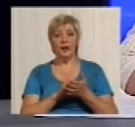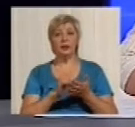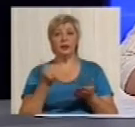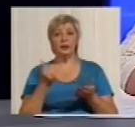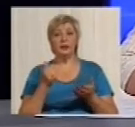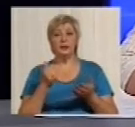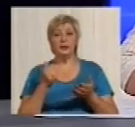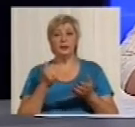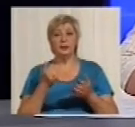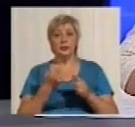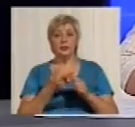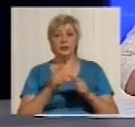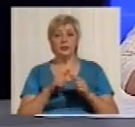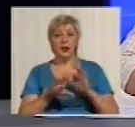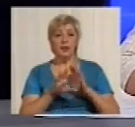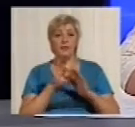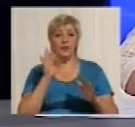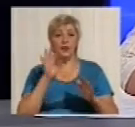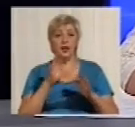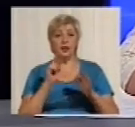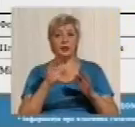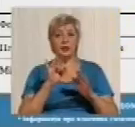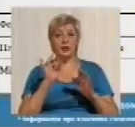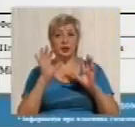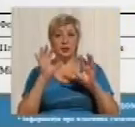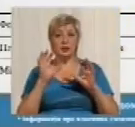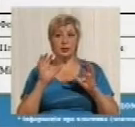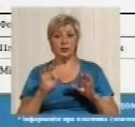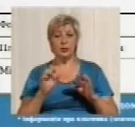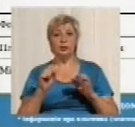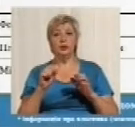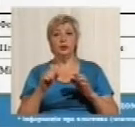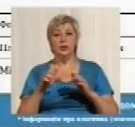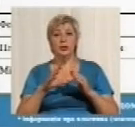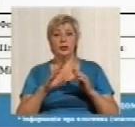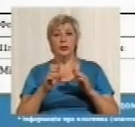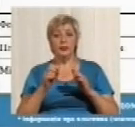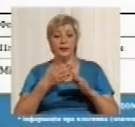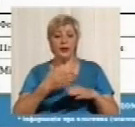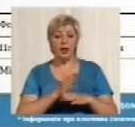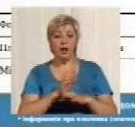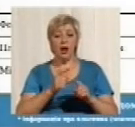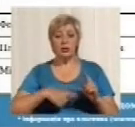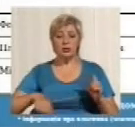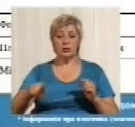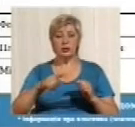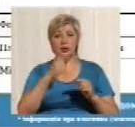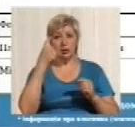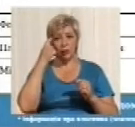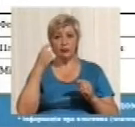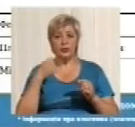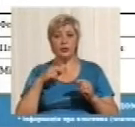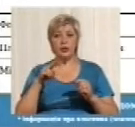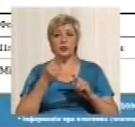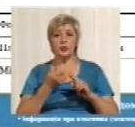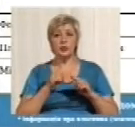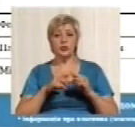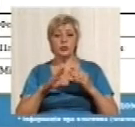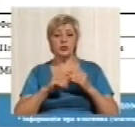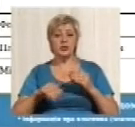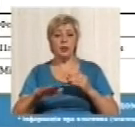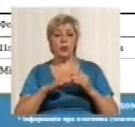це витяг Державної служби України з питань геодезії, картографії та кадастру, інформація про цю земельну ділянку. Зараз